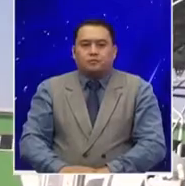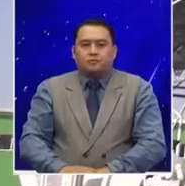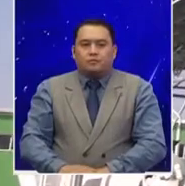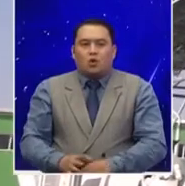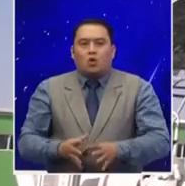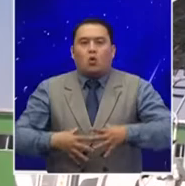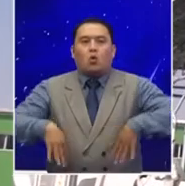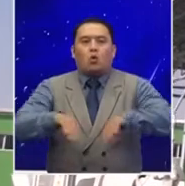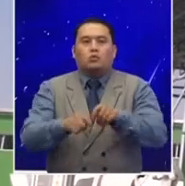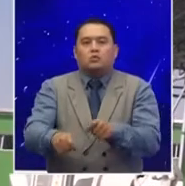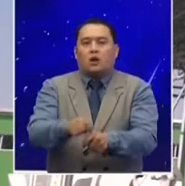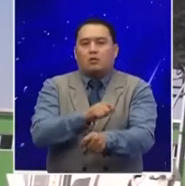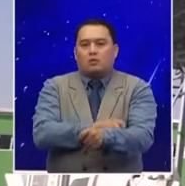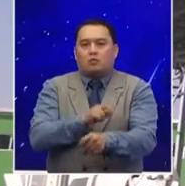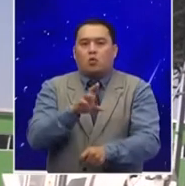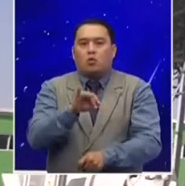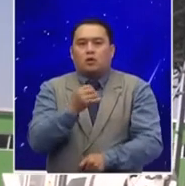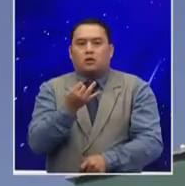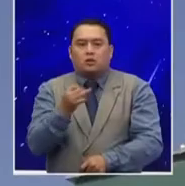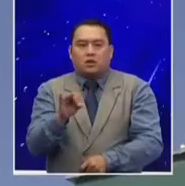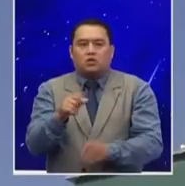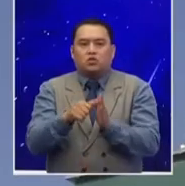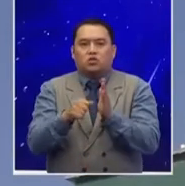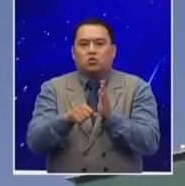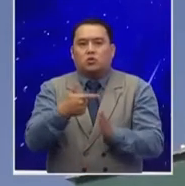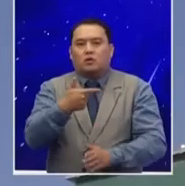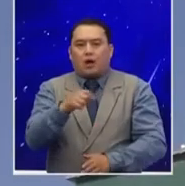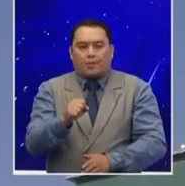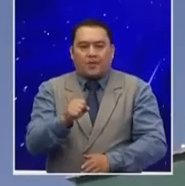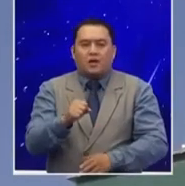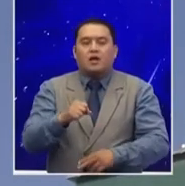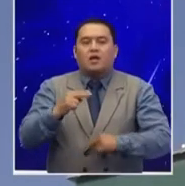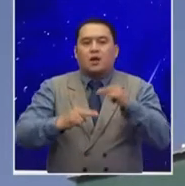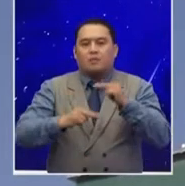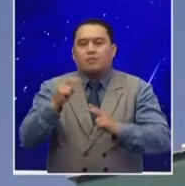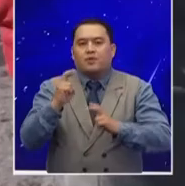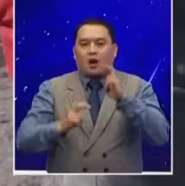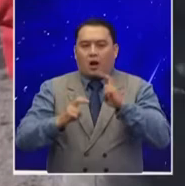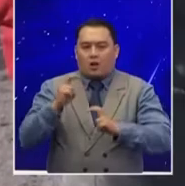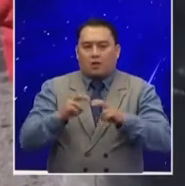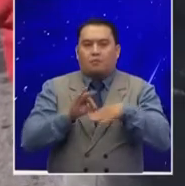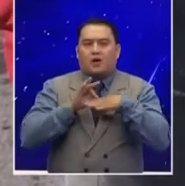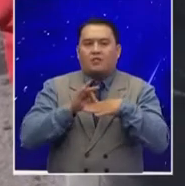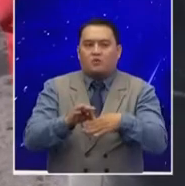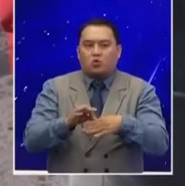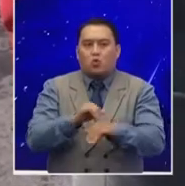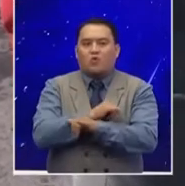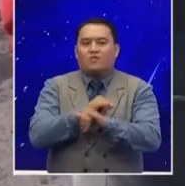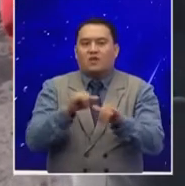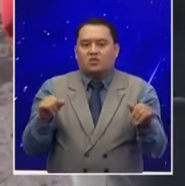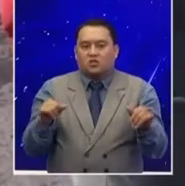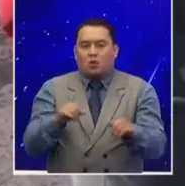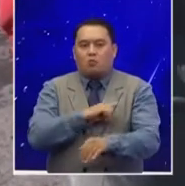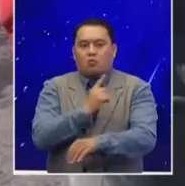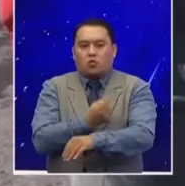Общая площадь индустриальной зоны Боралдай составляет 600 гектар. Помимо действующих предприятий, здесь идет строительство и увеличение